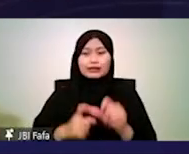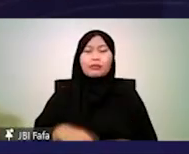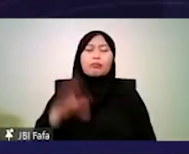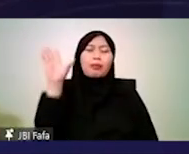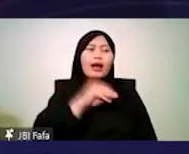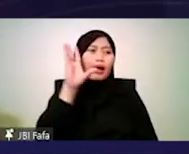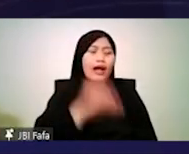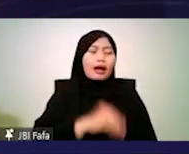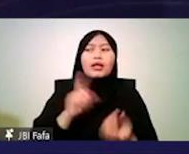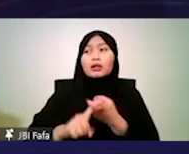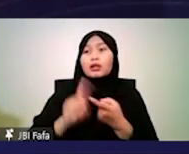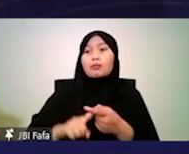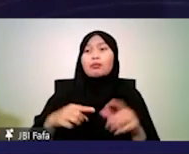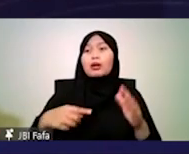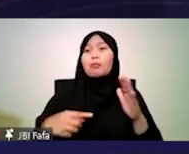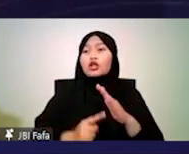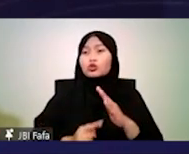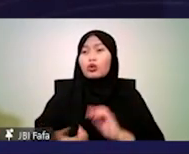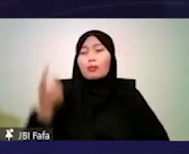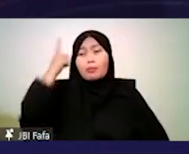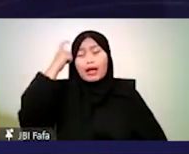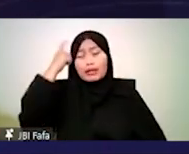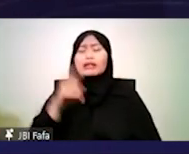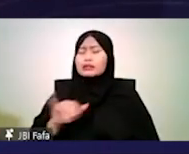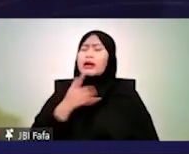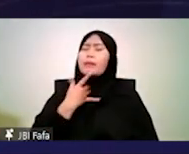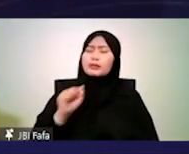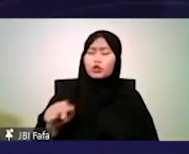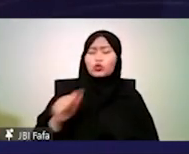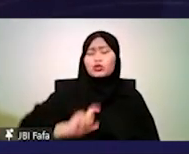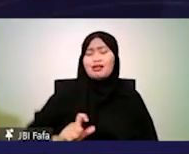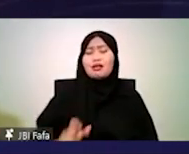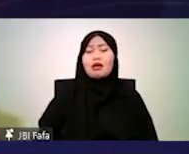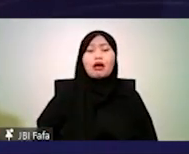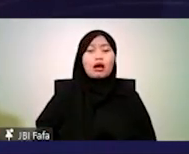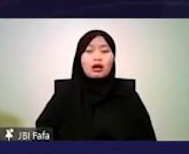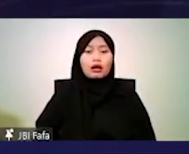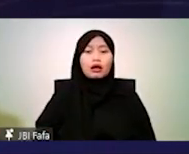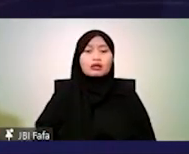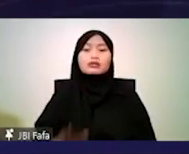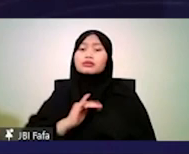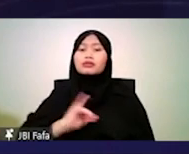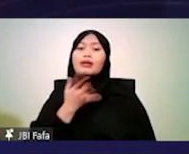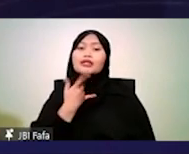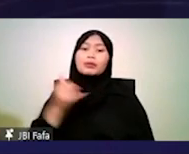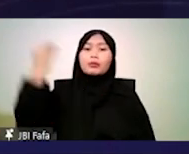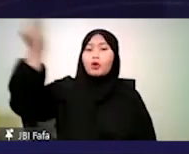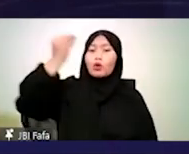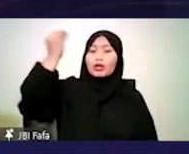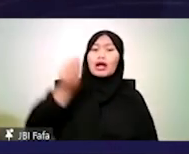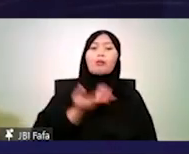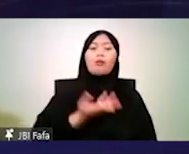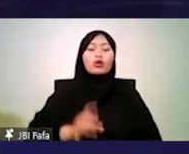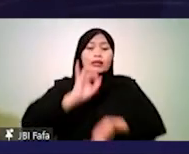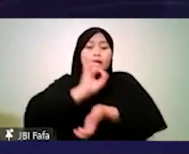Parameswara lagi belajar sekarang juga seperti itu demikian juga nanti ke pariwisata ke Borobudur